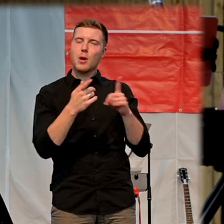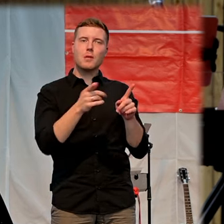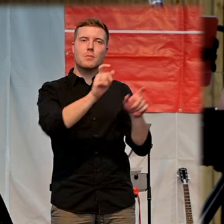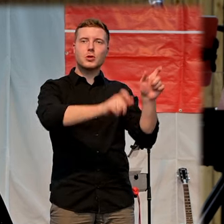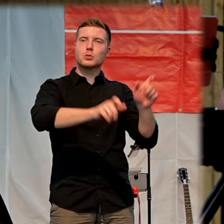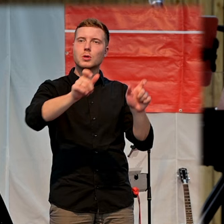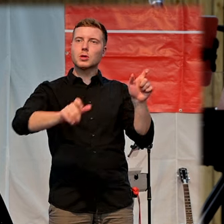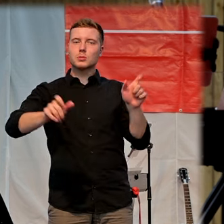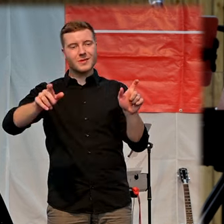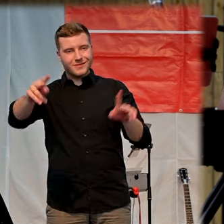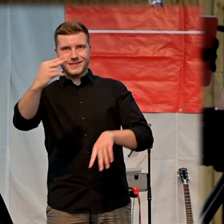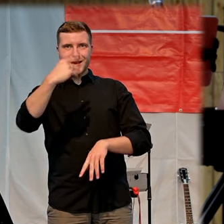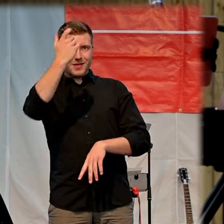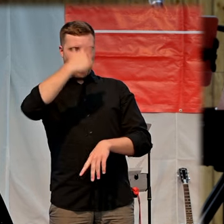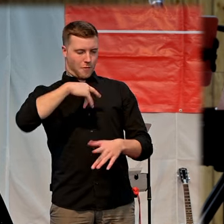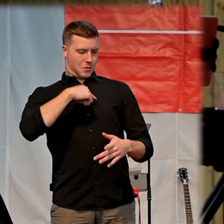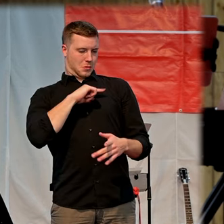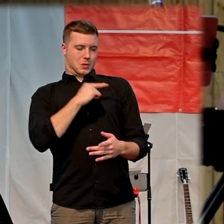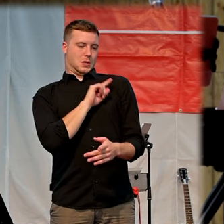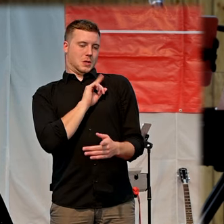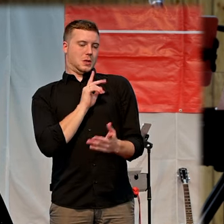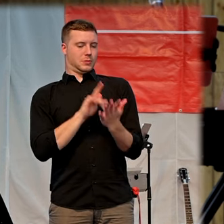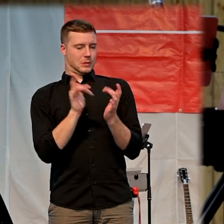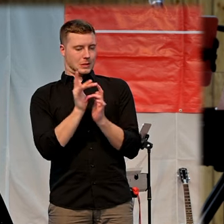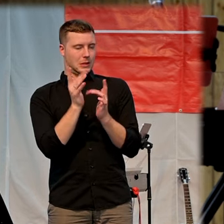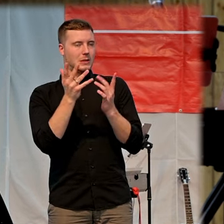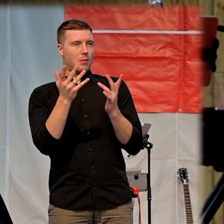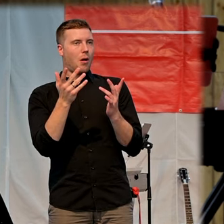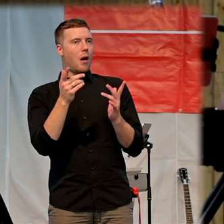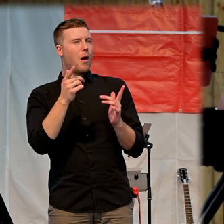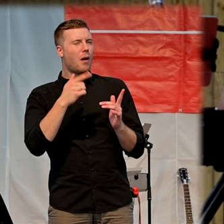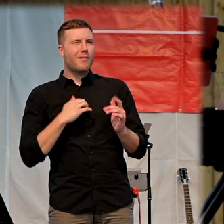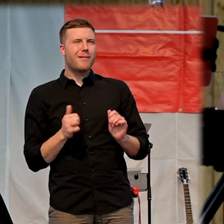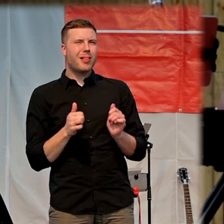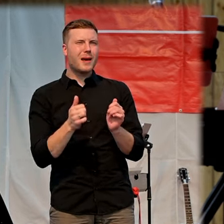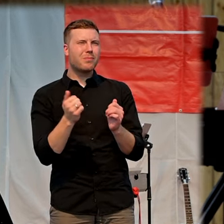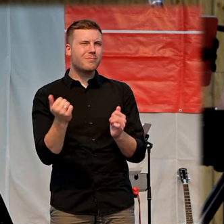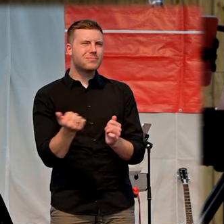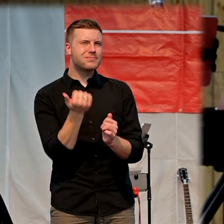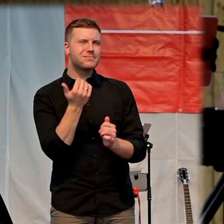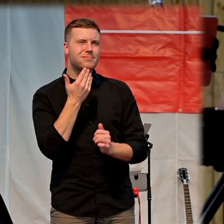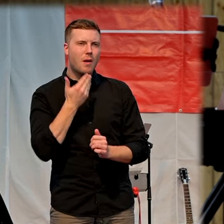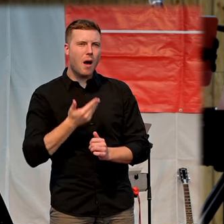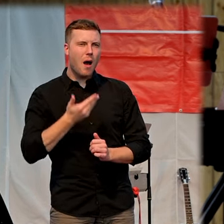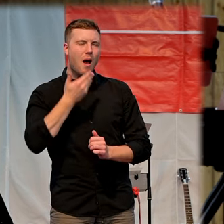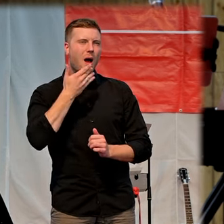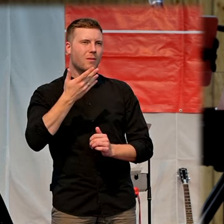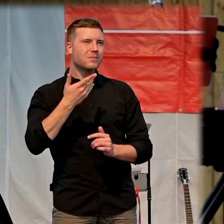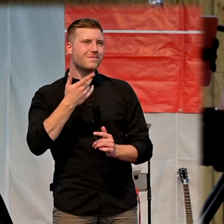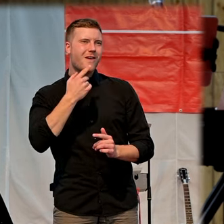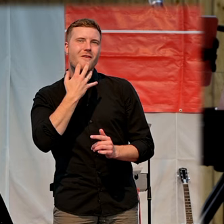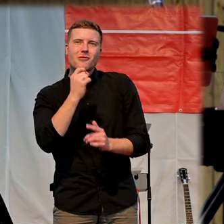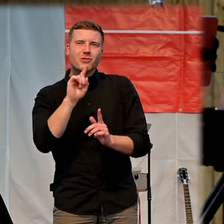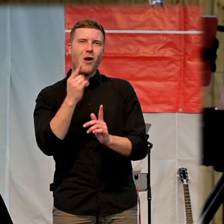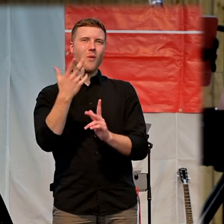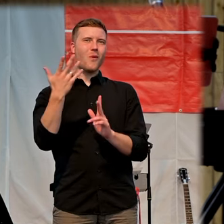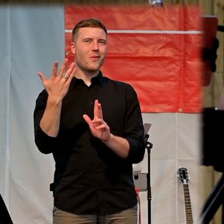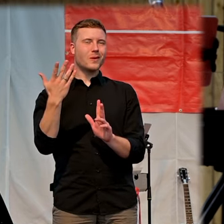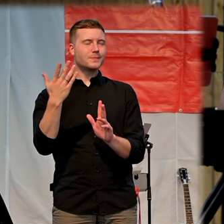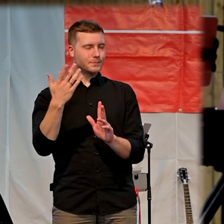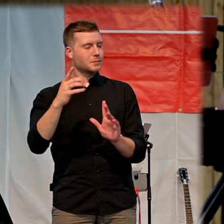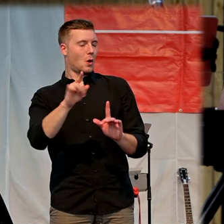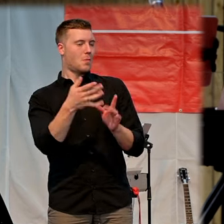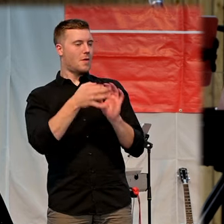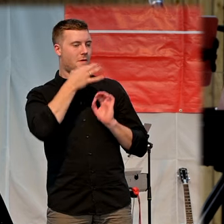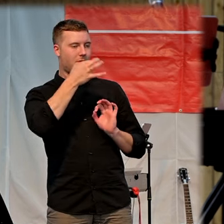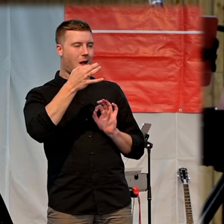Kraft gestalten. Was dürfen wir von Gott erwarten? Nochmal, wie nah muss ein Mensch an Gott